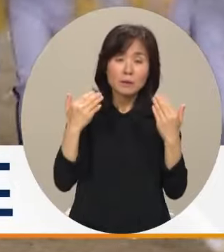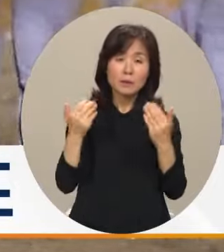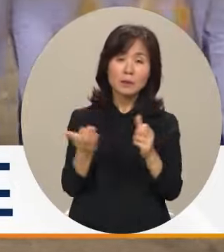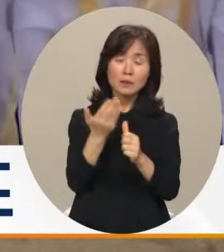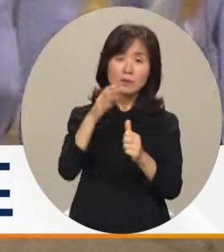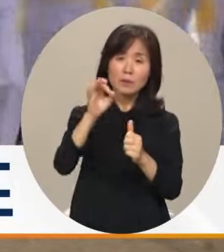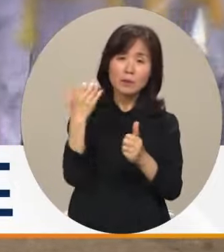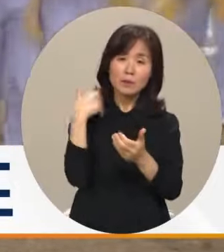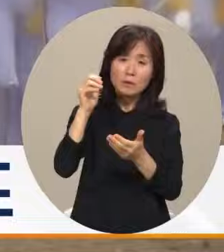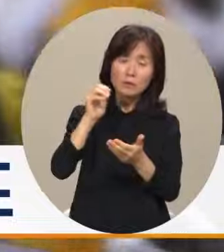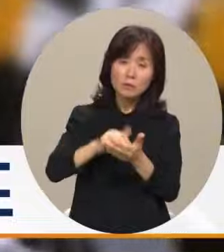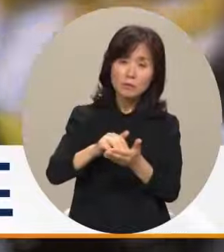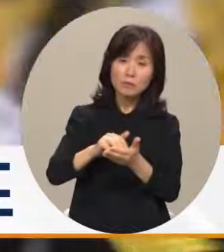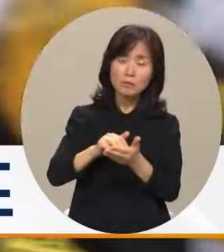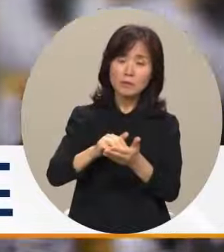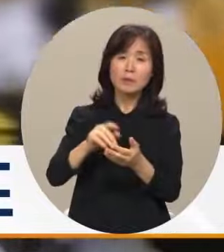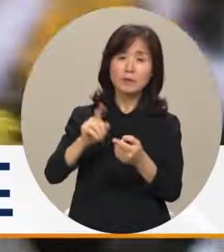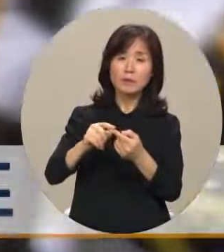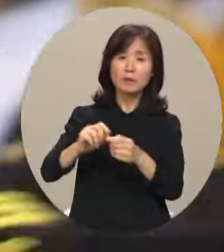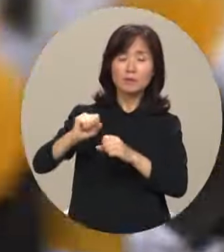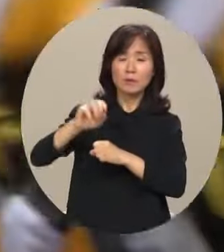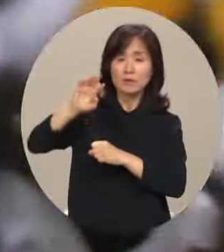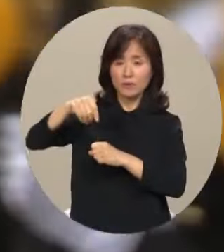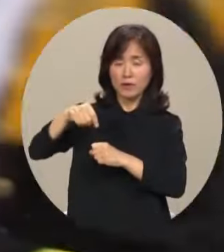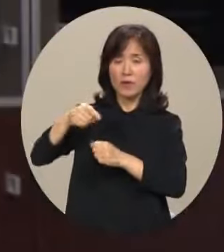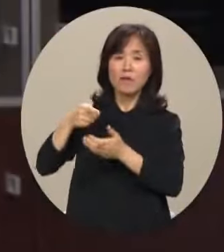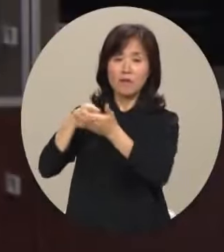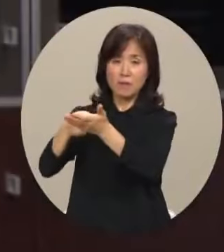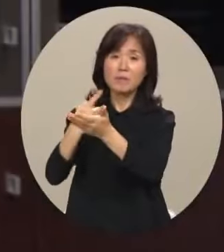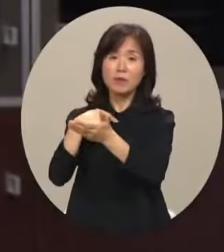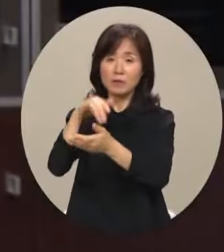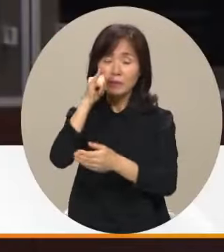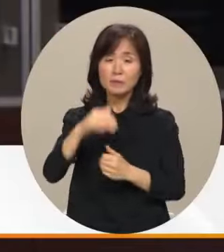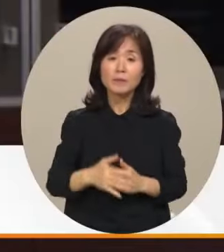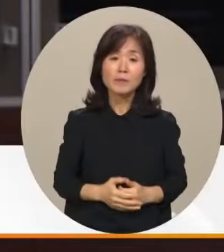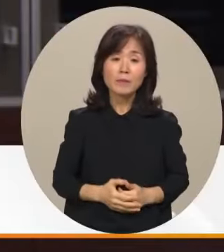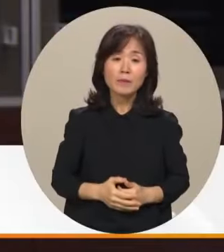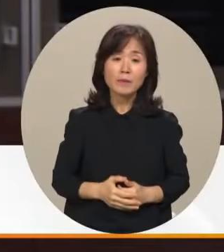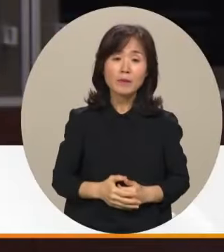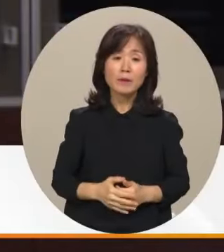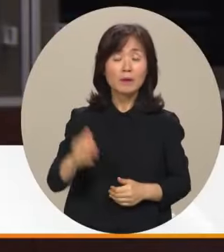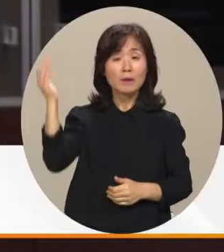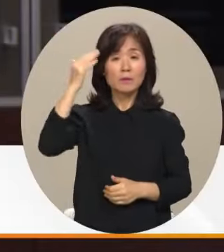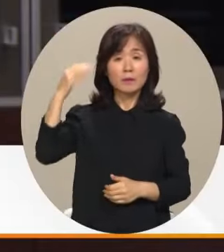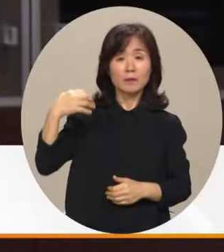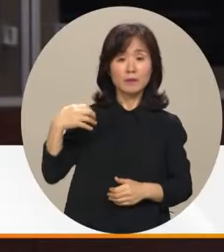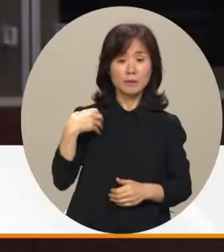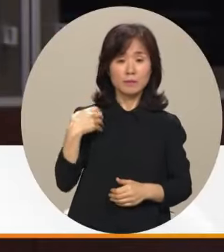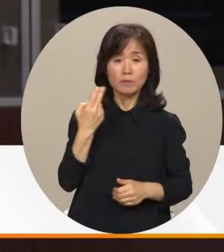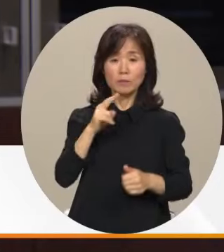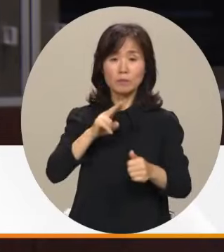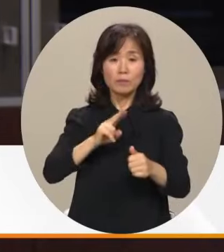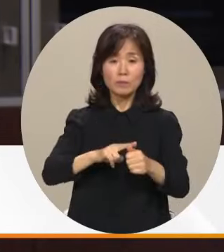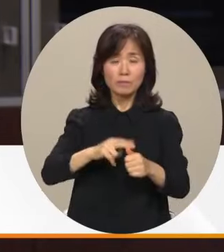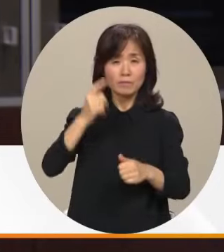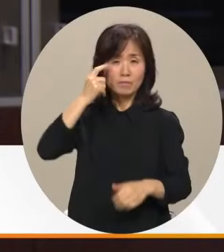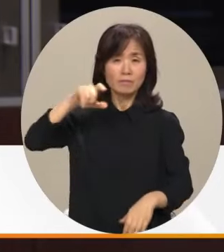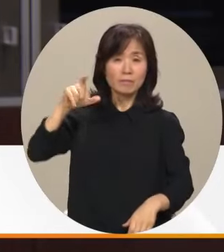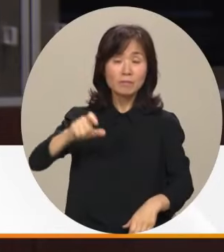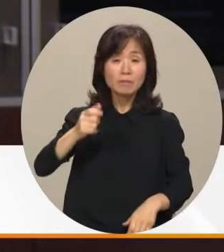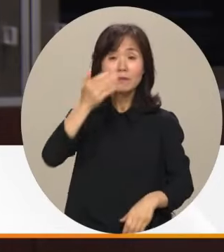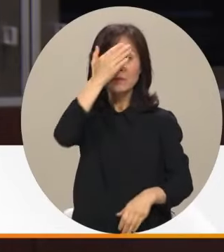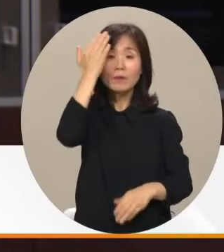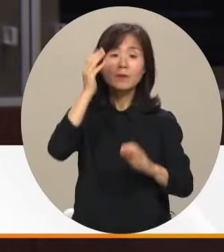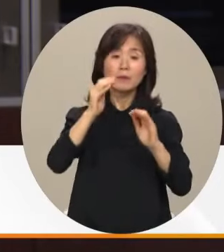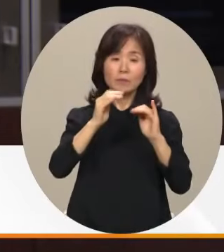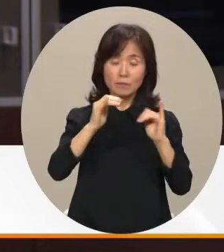조치를 국방부에 건의하기도 했습니다 대한민국을 책임지는 도전적이고 강력한 의지를 가진 젊은